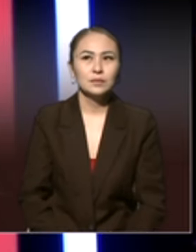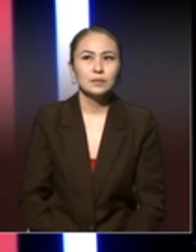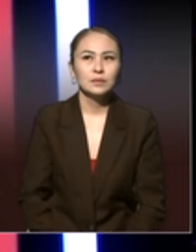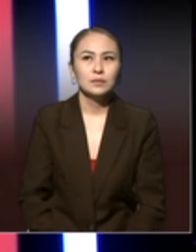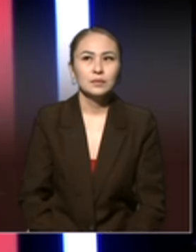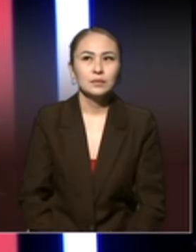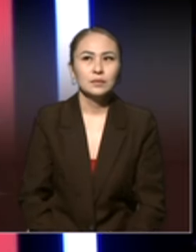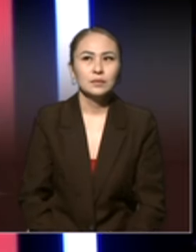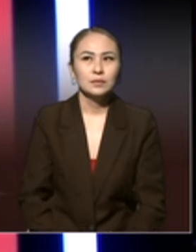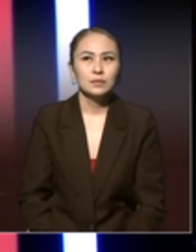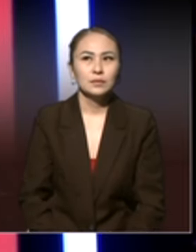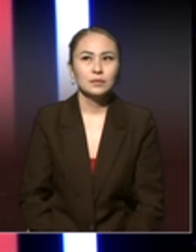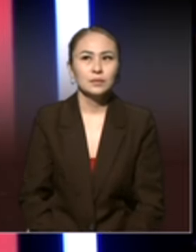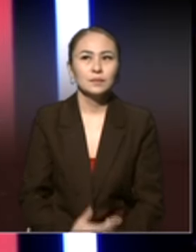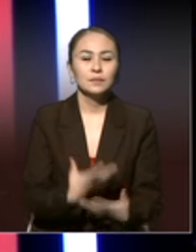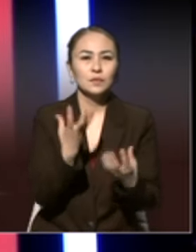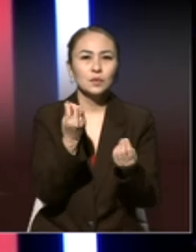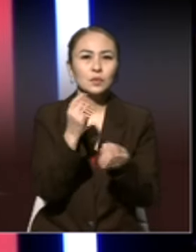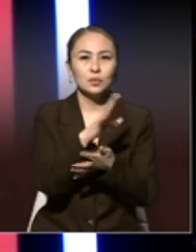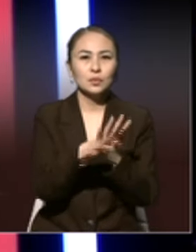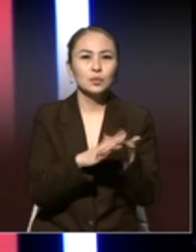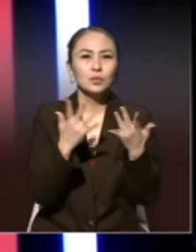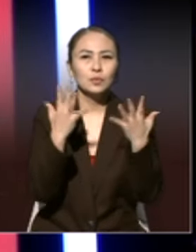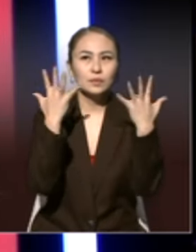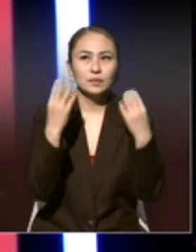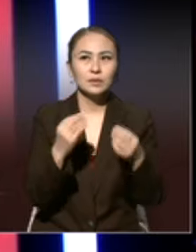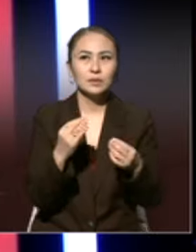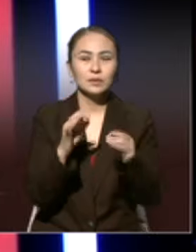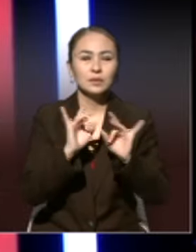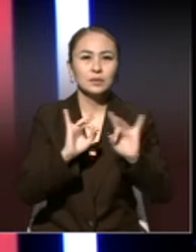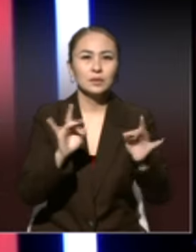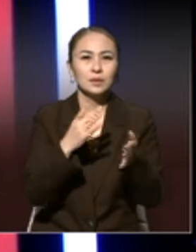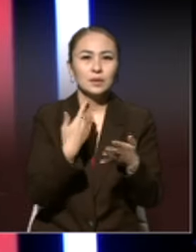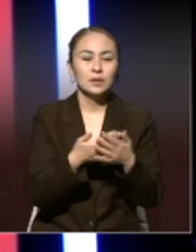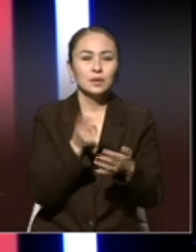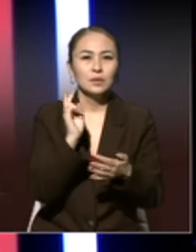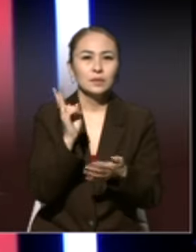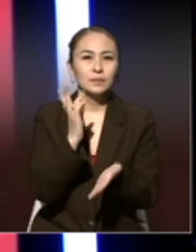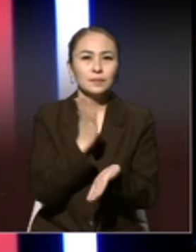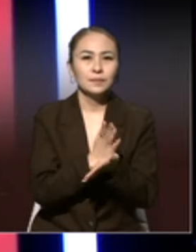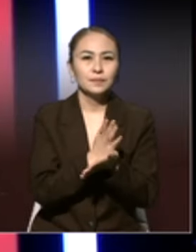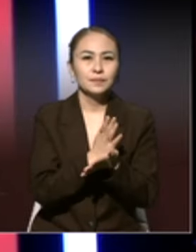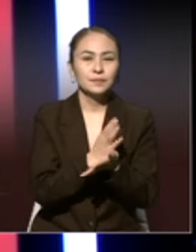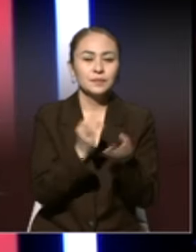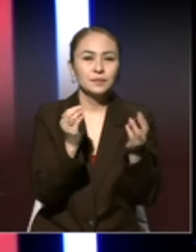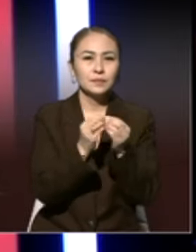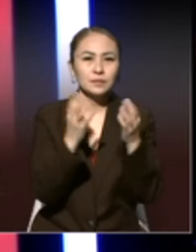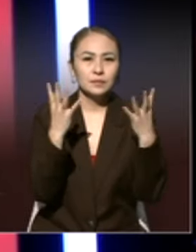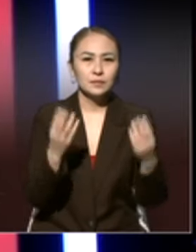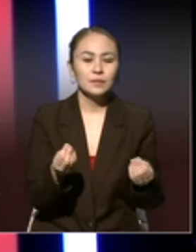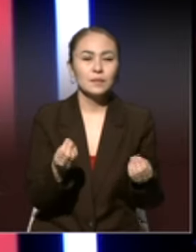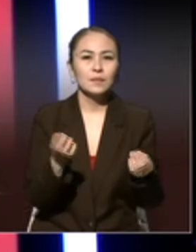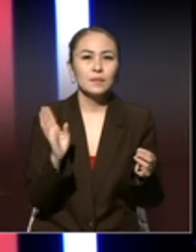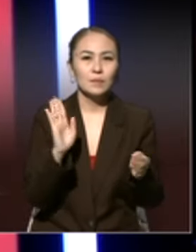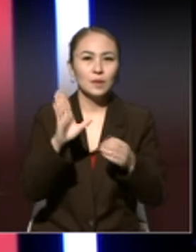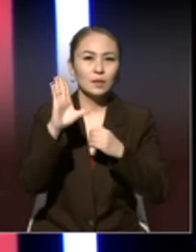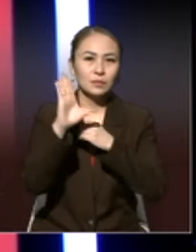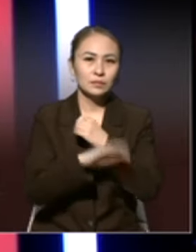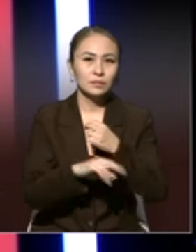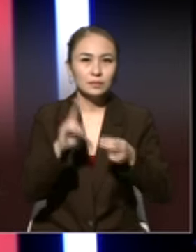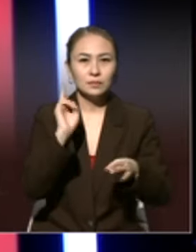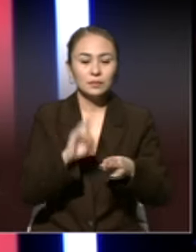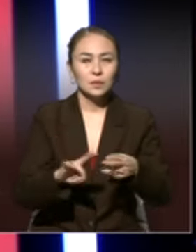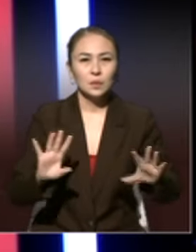жағдай әлі қанша күнге дейін созылады? Жалпы енді тәуелсіз сарапшылар айтып жатыр, біреулер айтып жатыр, бұл 10 күннің ішінде аяқталатын